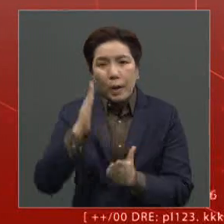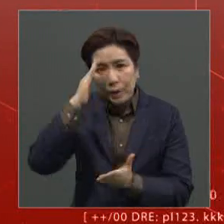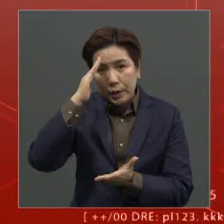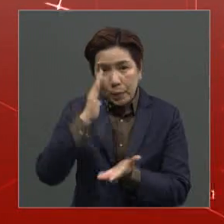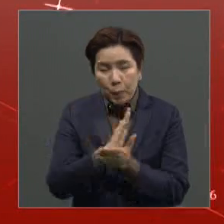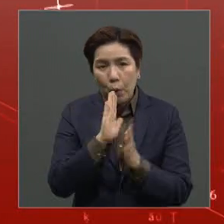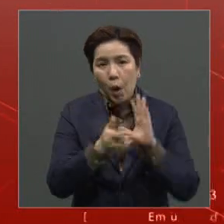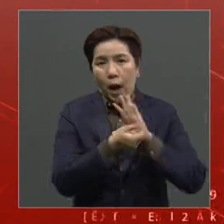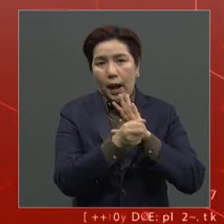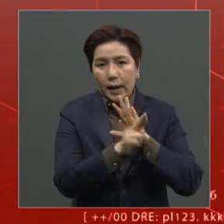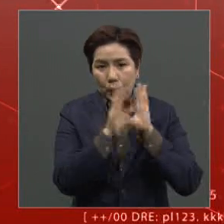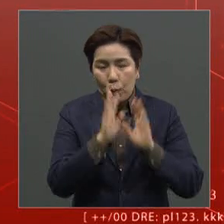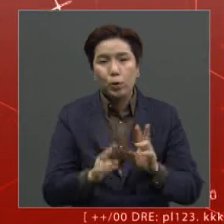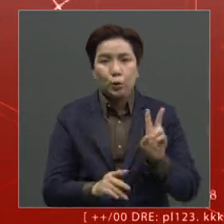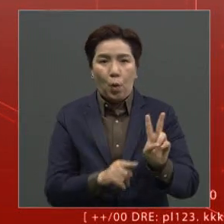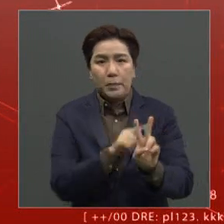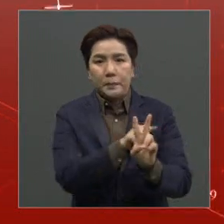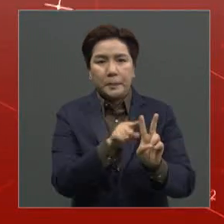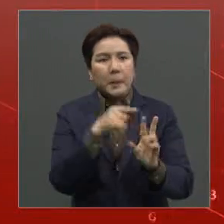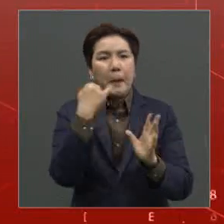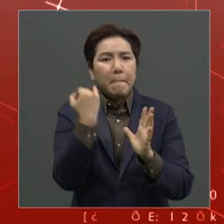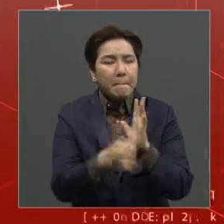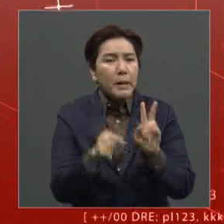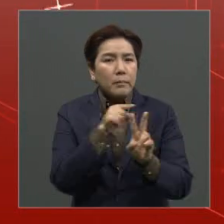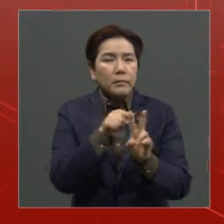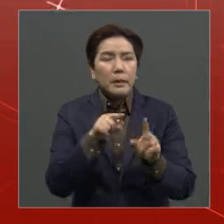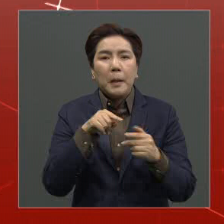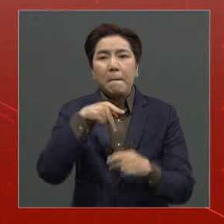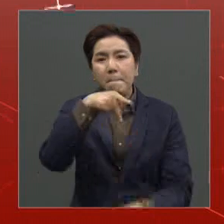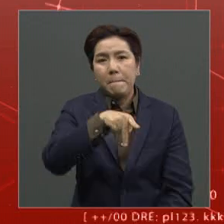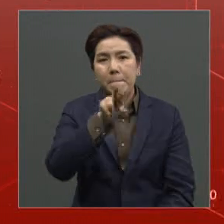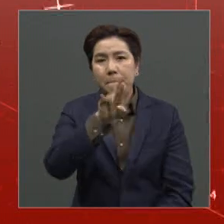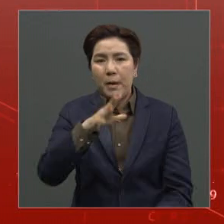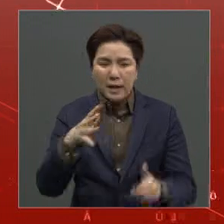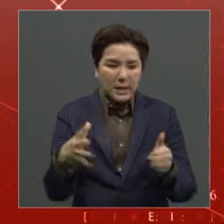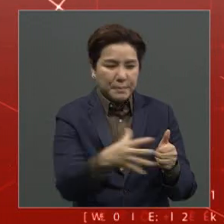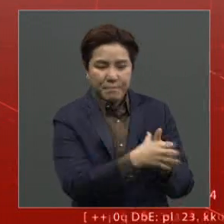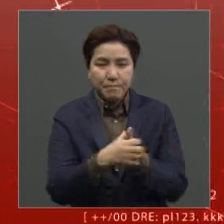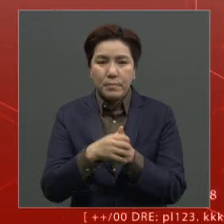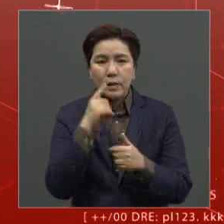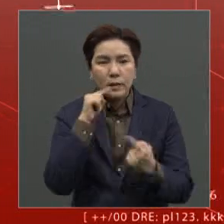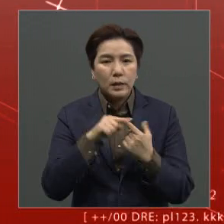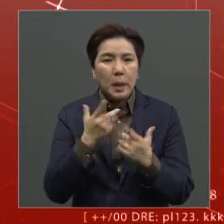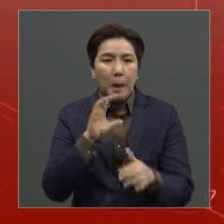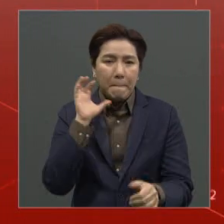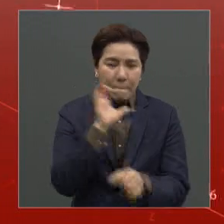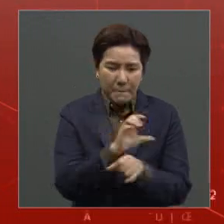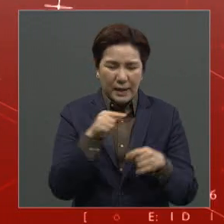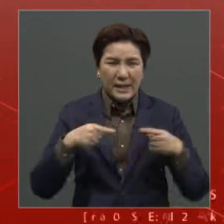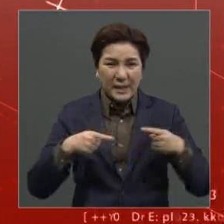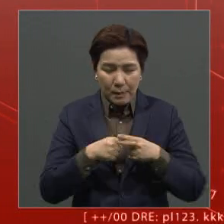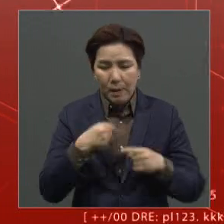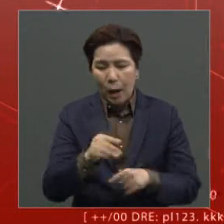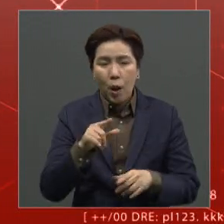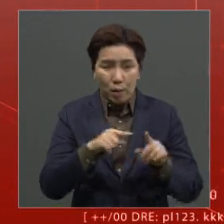อรัญประเทศ 2นายด้วยนะคะที่อาจจะเข้าข่ายมีความผิดตามพรบอุ้มหายค่ะจากการกรณีที่บังคับทรมาน